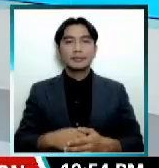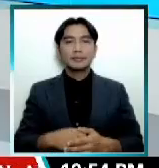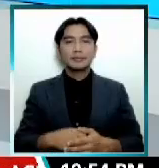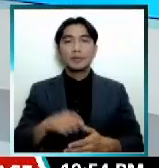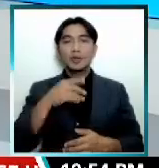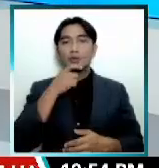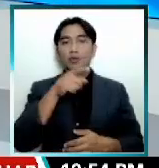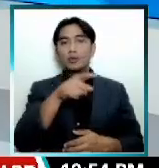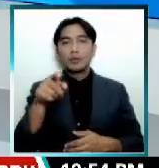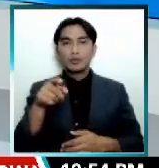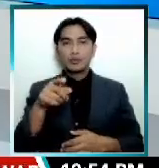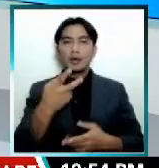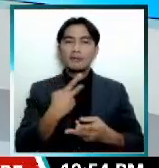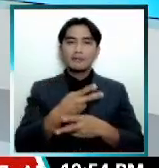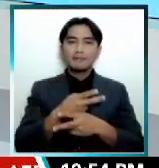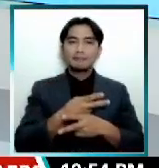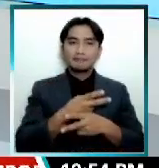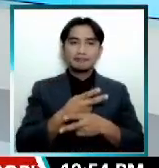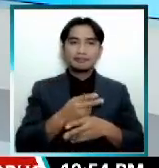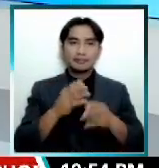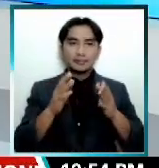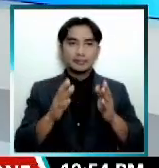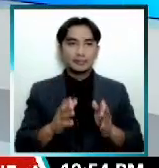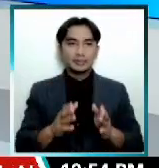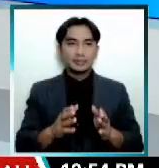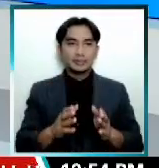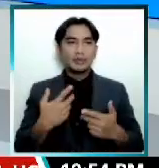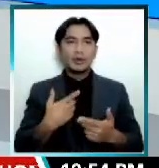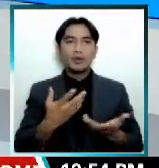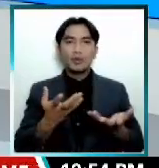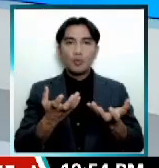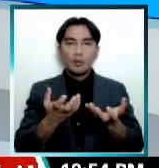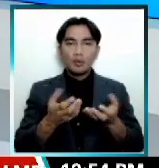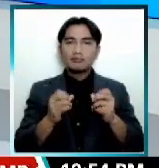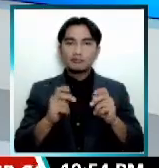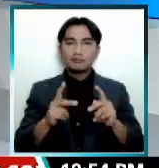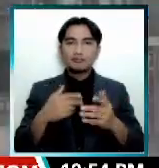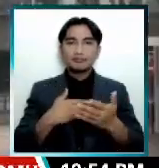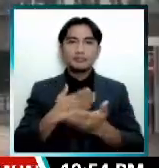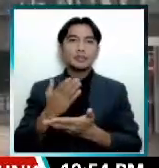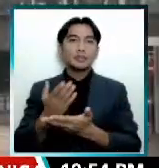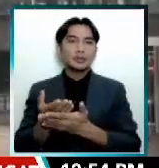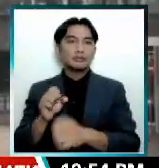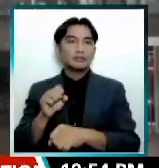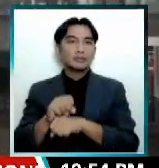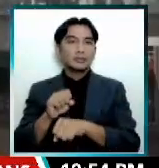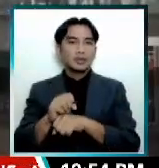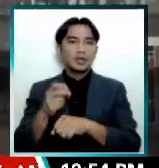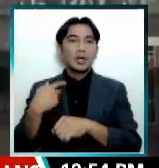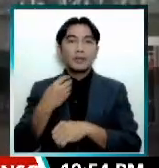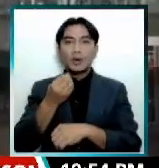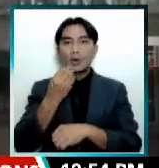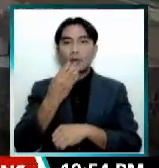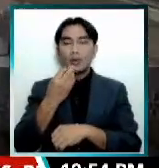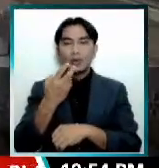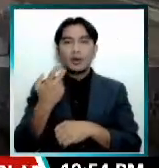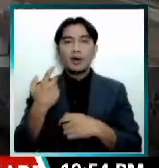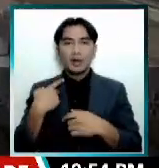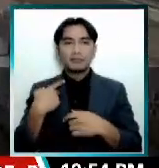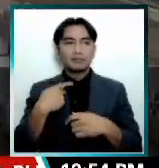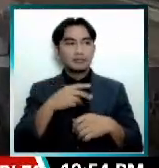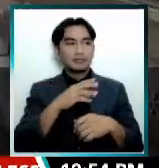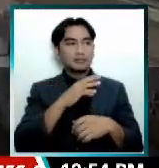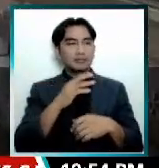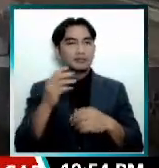ng oportunidad abroad, nangangailangan ng Hong Kong ng 7,000 caregiver. Mag-uusap daw ang Pilipinas at Hong Kong kaugnay sa